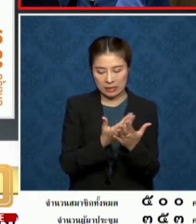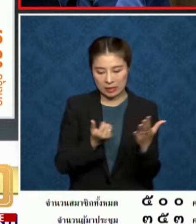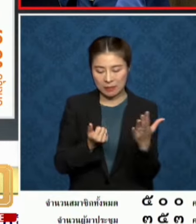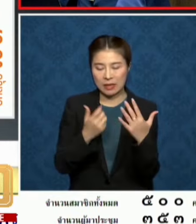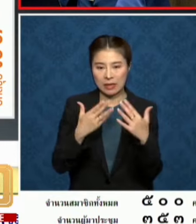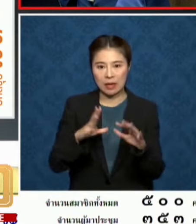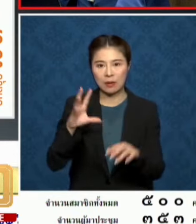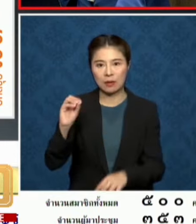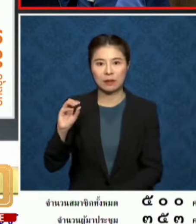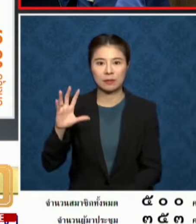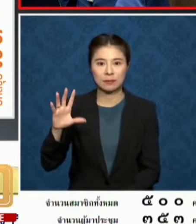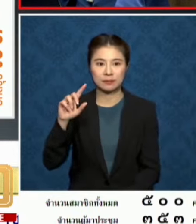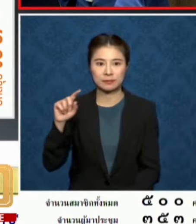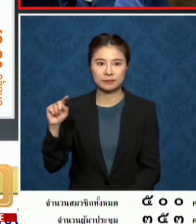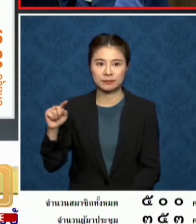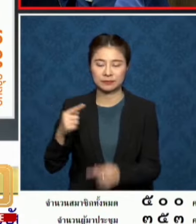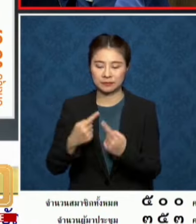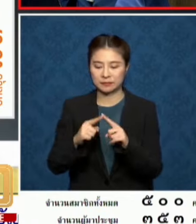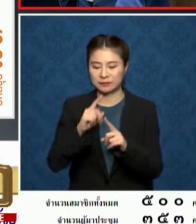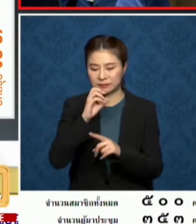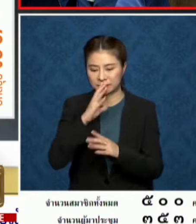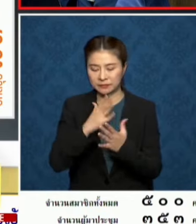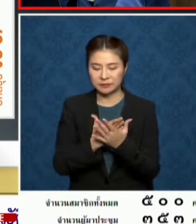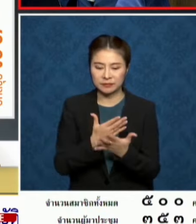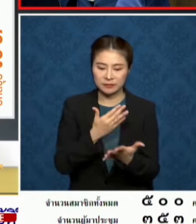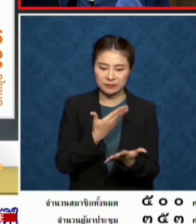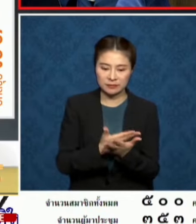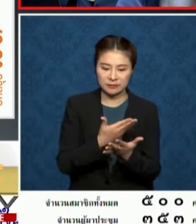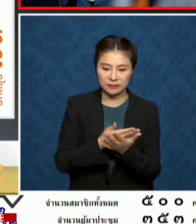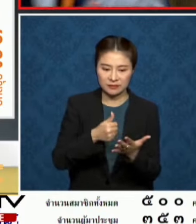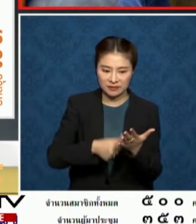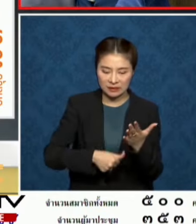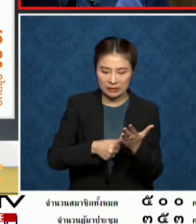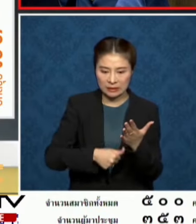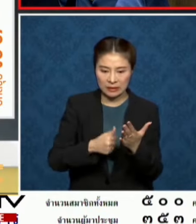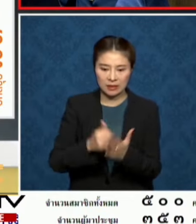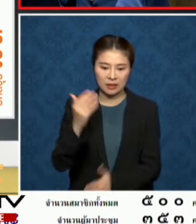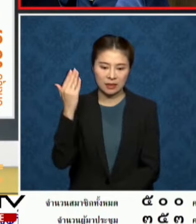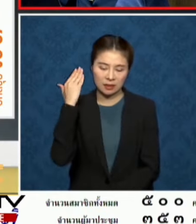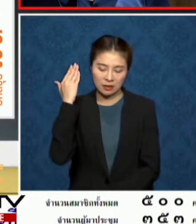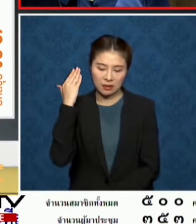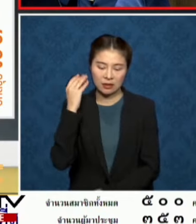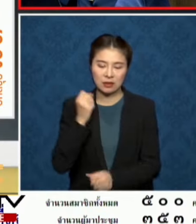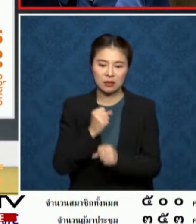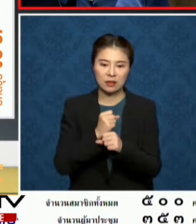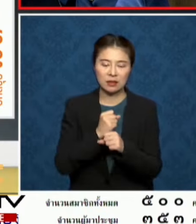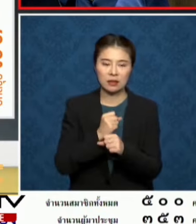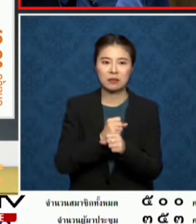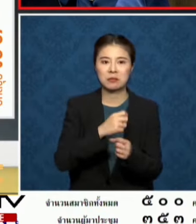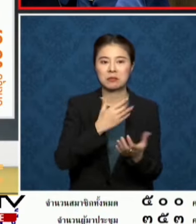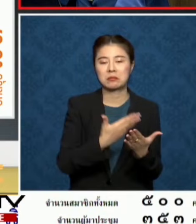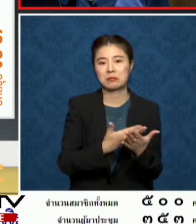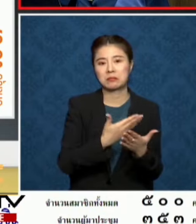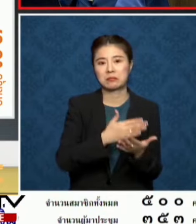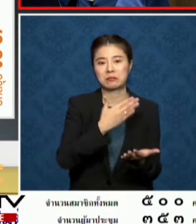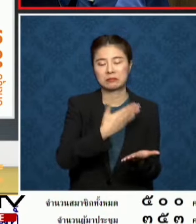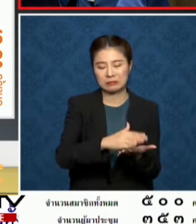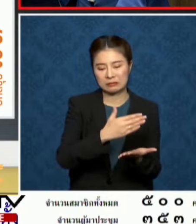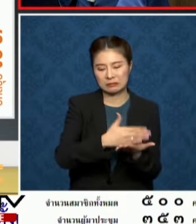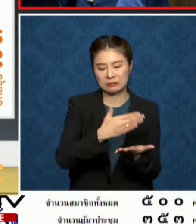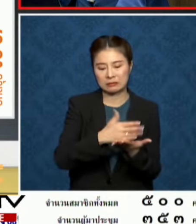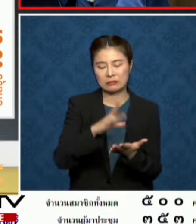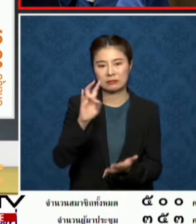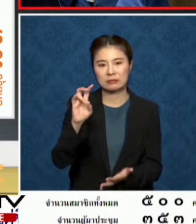55%ถ้าไม่ต้องมาตอบนะคะว่ามีการก่อหนี้ผูกพันไปแล้วนะคะรวมแล้วมีการใช้จ่ายไป 70% เพรา